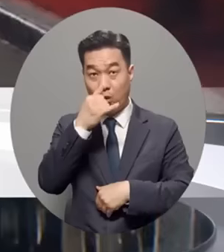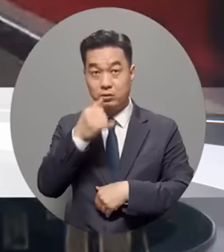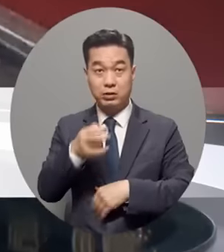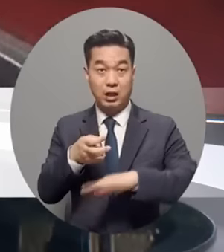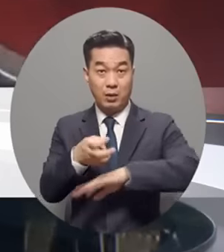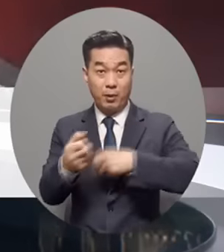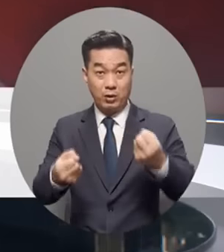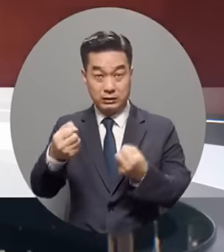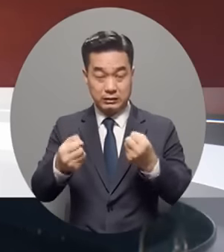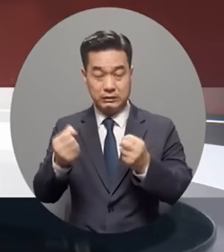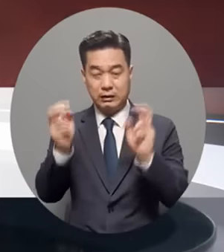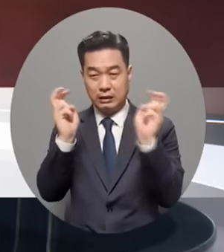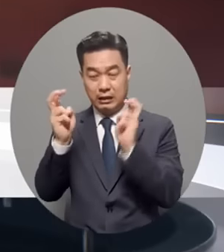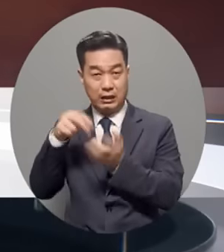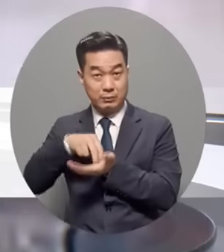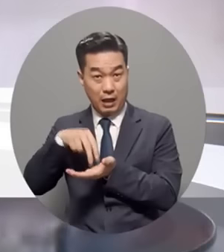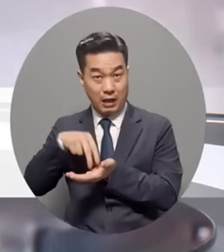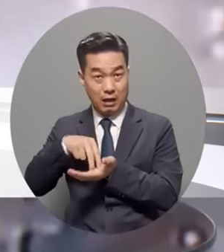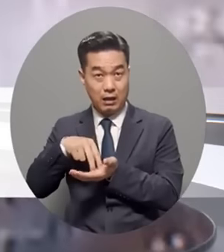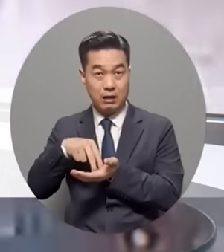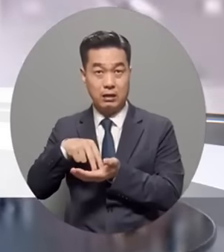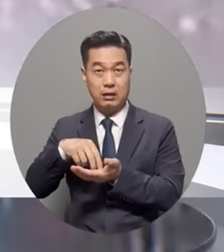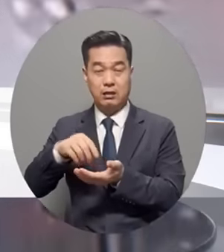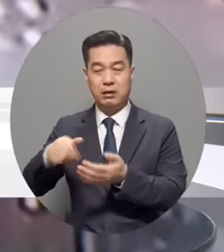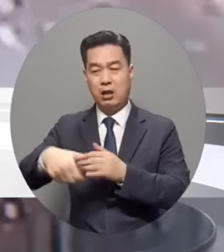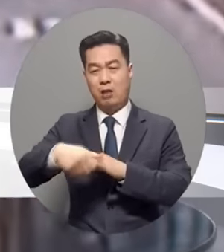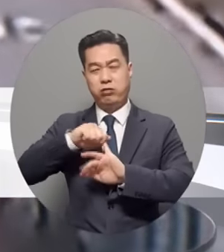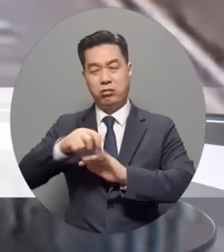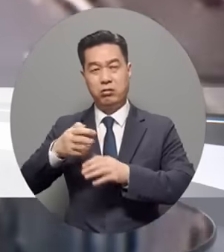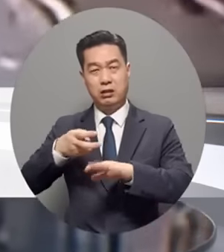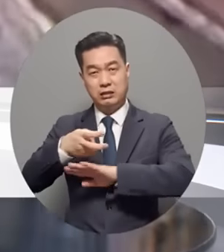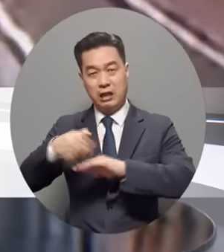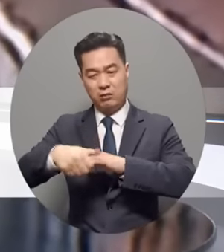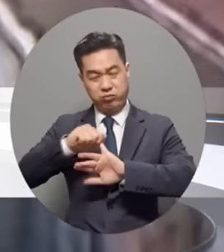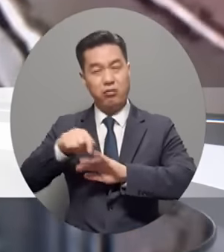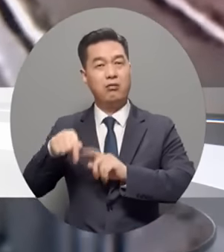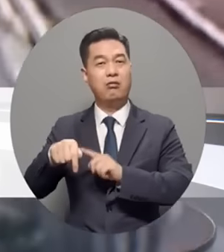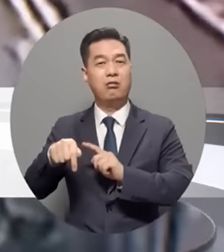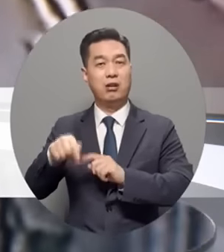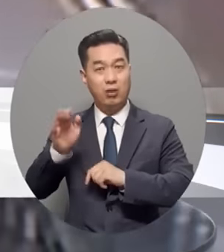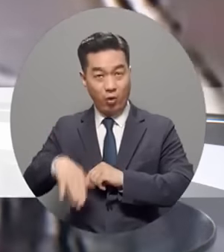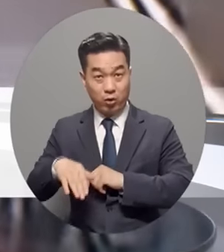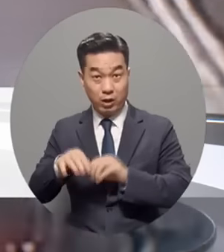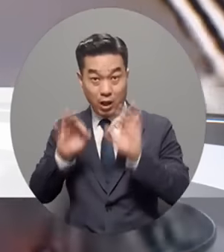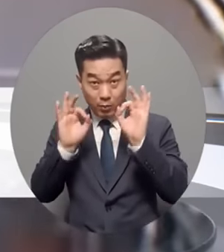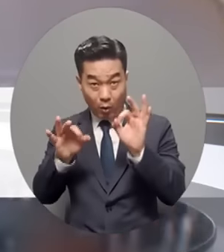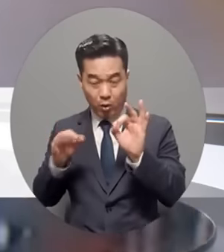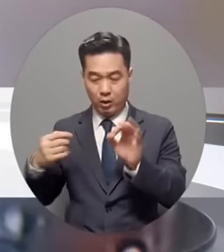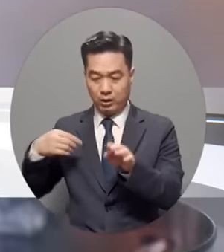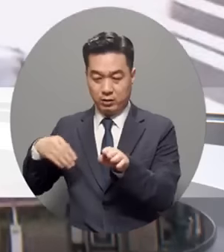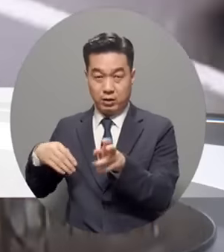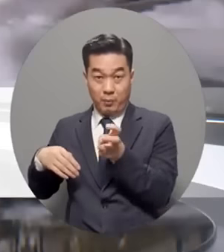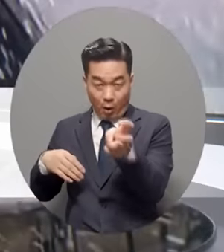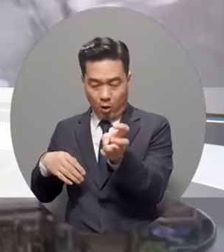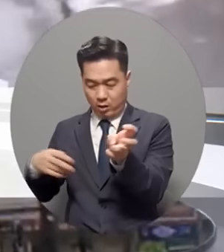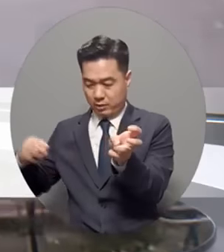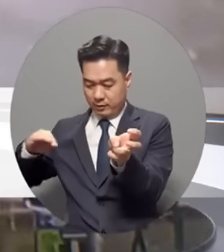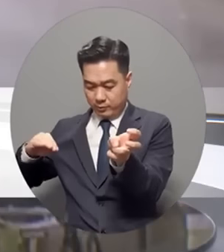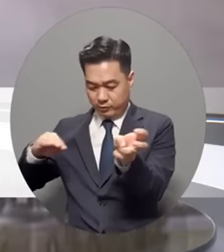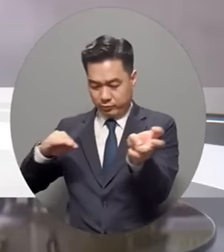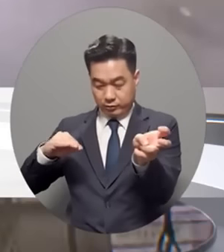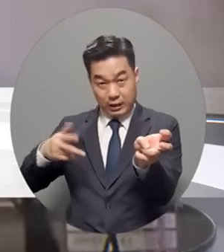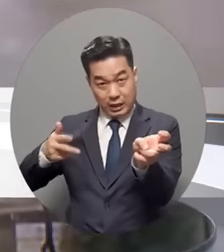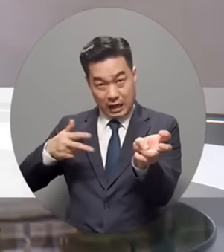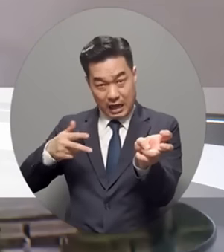기사와 회사측은 급발진을 주장하고 있는데요 저희가 뒤따르던 차량의 블랙박스 영상을 확보해서 분석해 봤더니